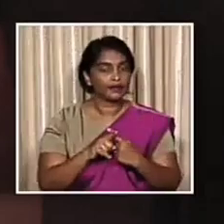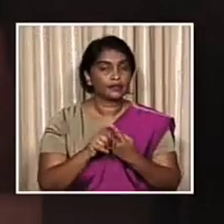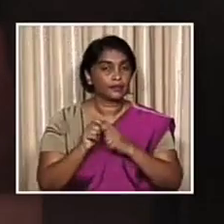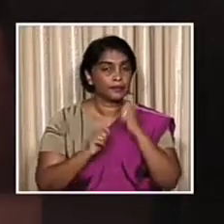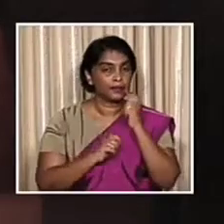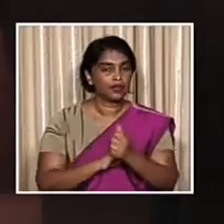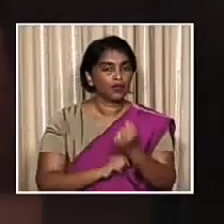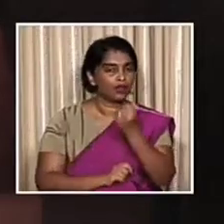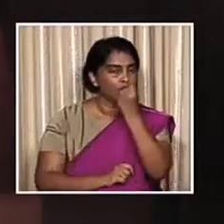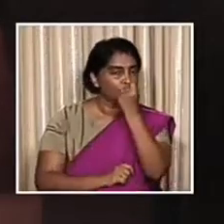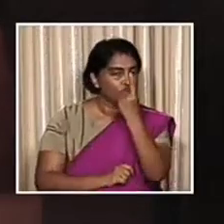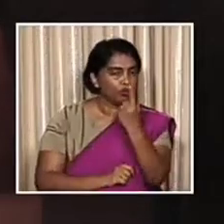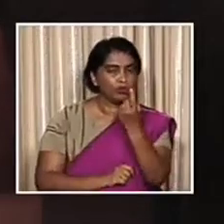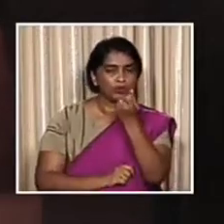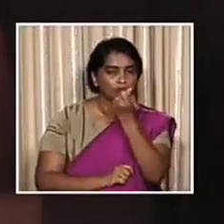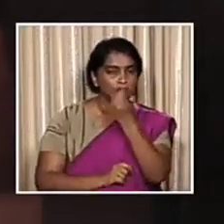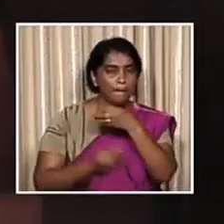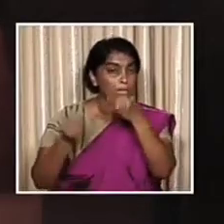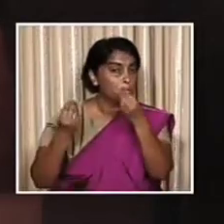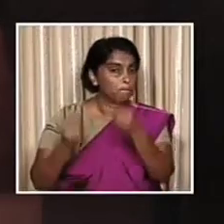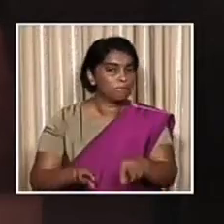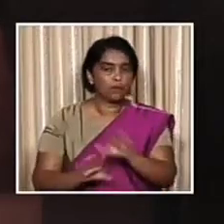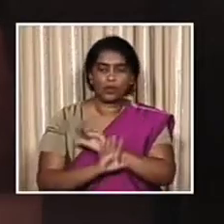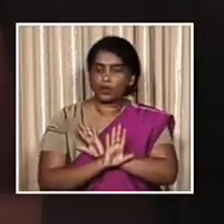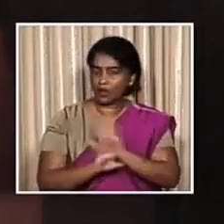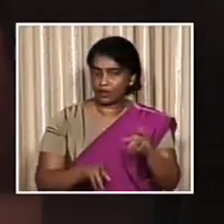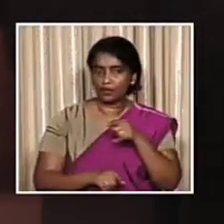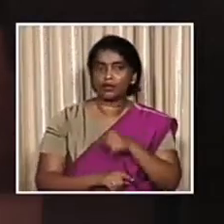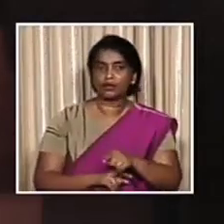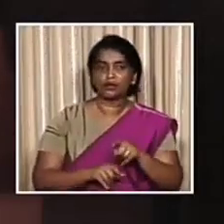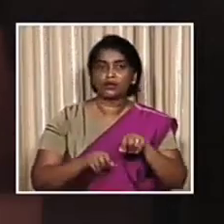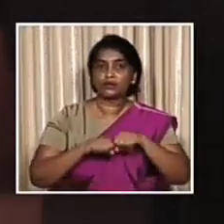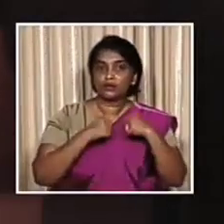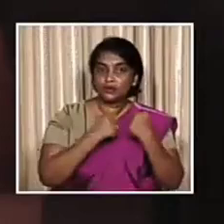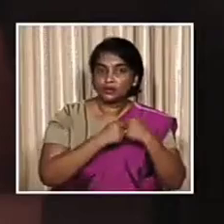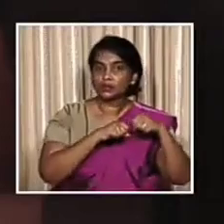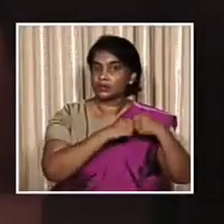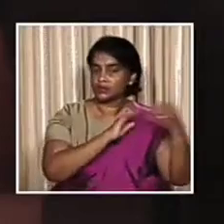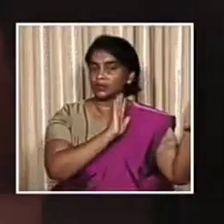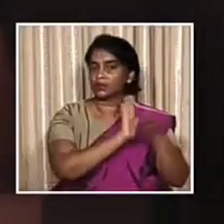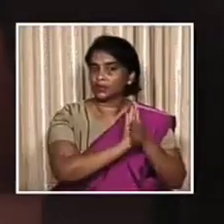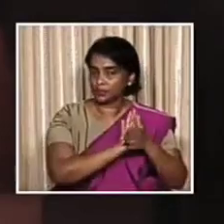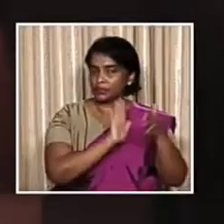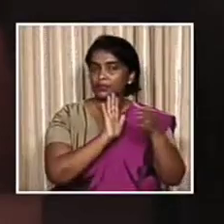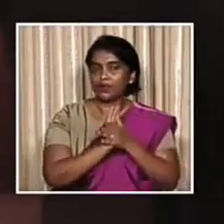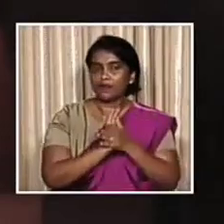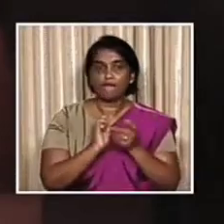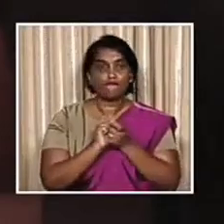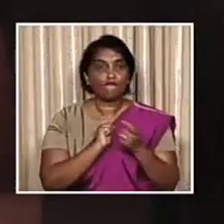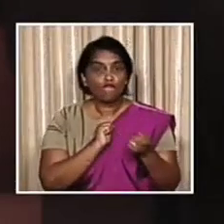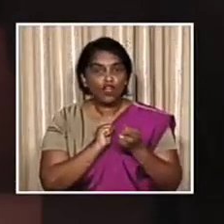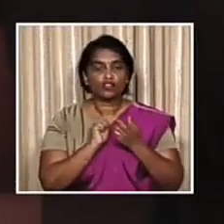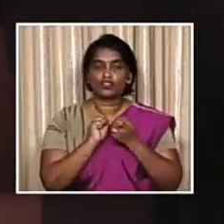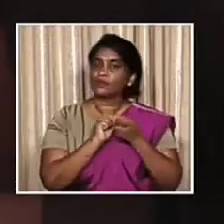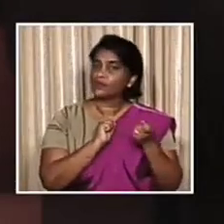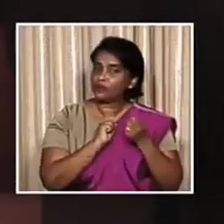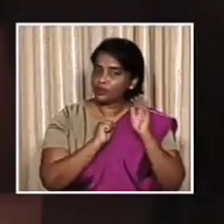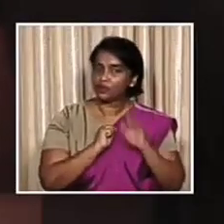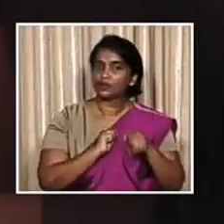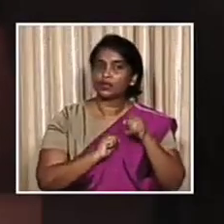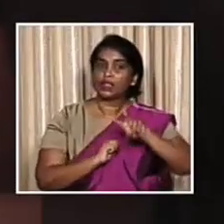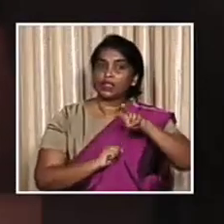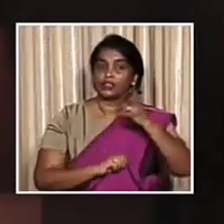நிறைவேற்று அதிகாரம் கொண்டவரின் பணிப்புரை நிறைவேற்றப்படும் என எதிர்பார்த்தாலும் அது அவ்வாறு நிறைவேற்றப்படவில்லை. எவரேனும் ஒருவர் நல்ல